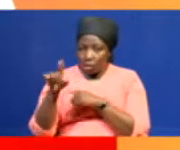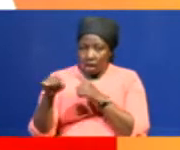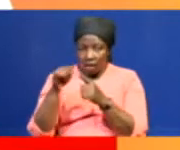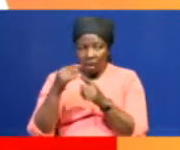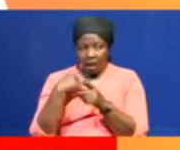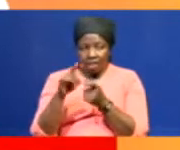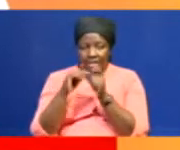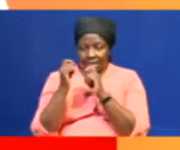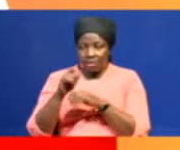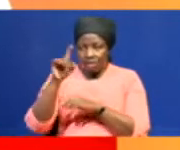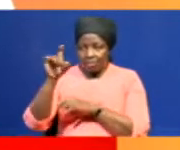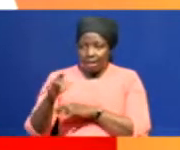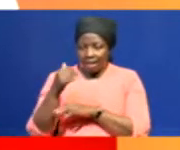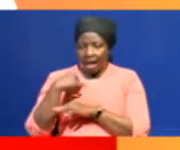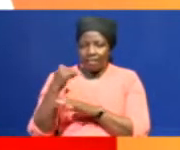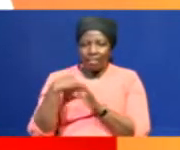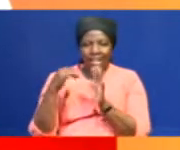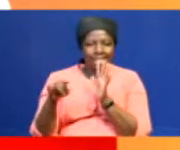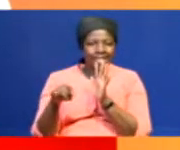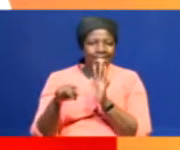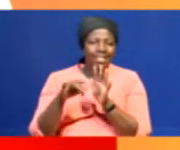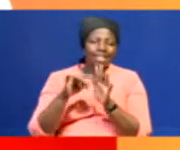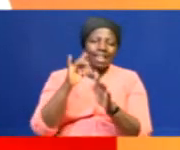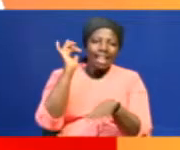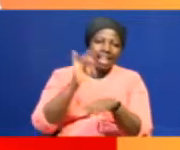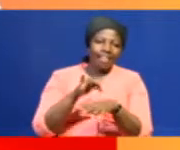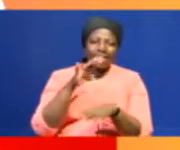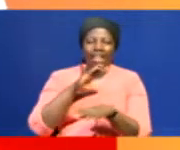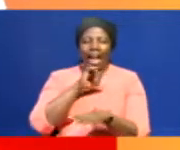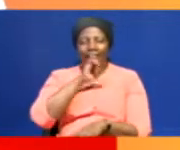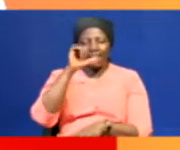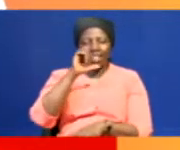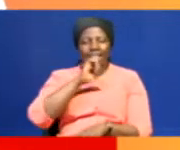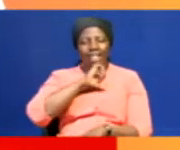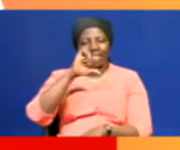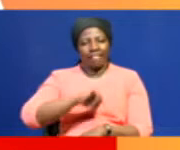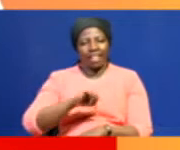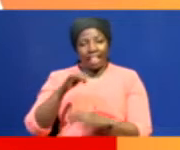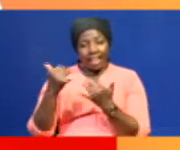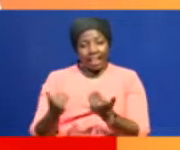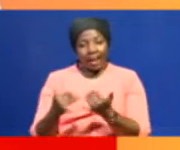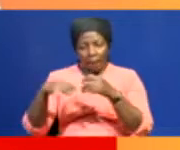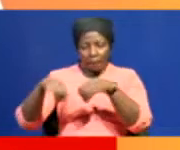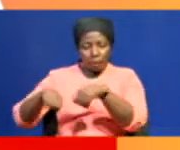kuanga na madhara na uzuri wake. Sasa hapa tutapata mtu wa bodaboda